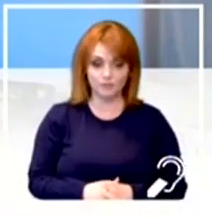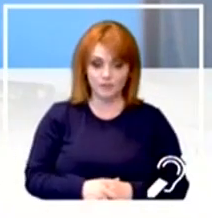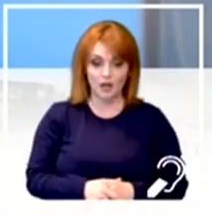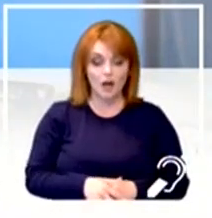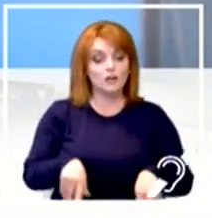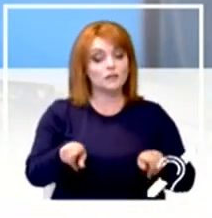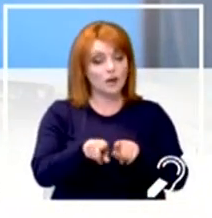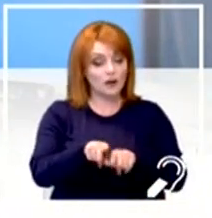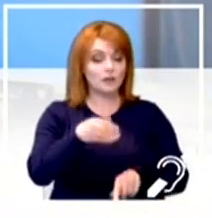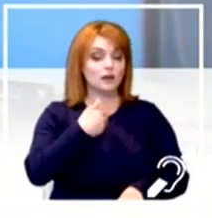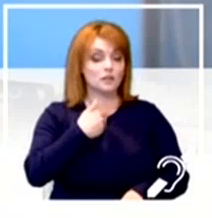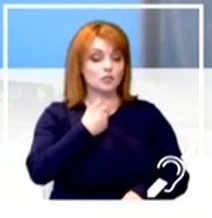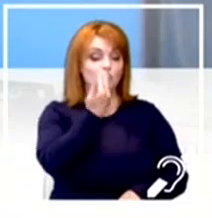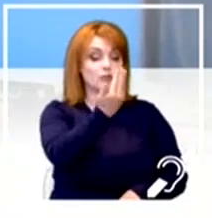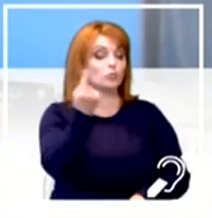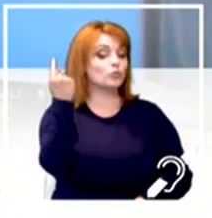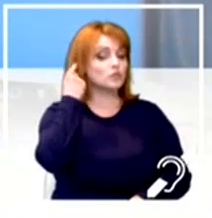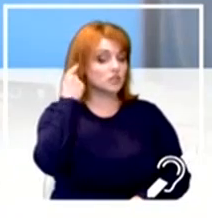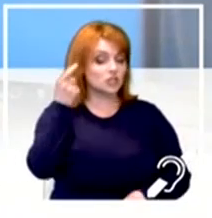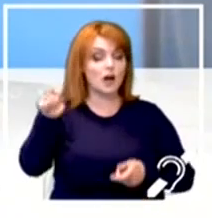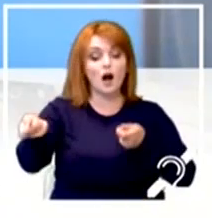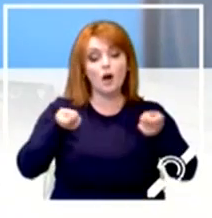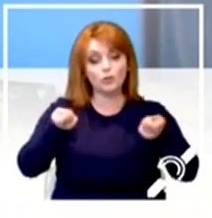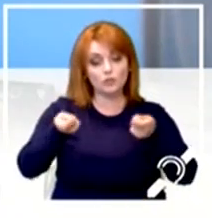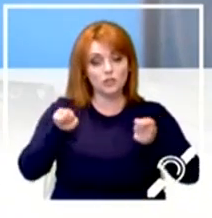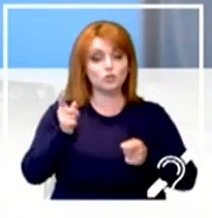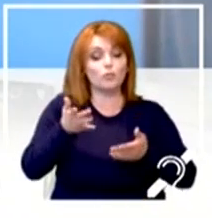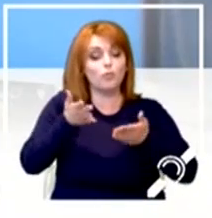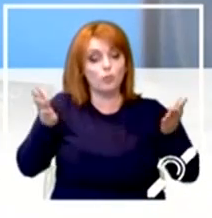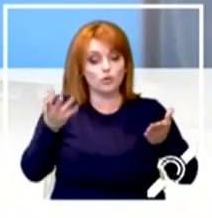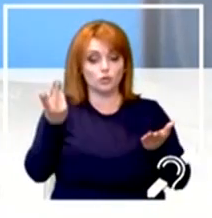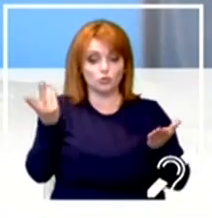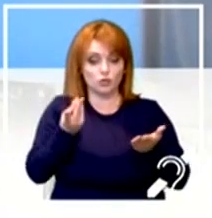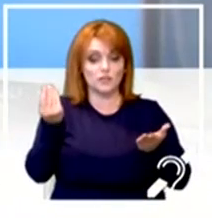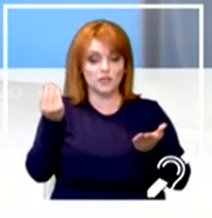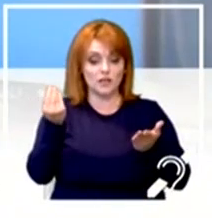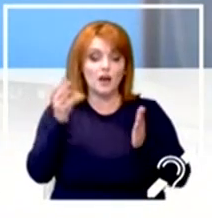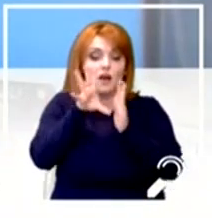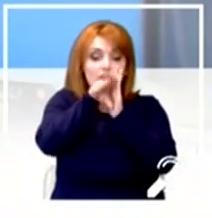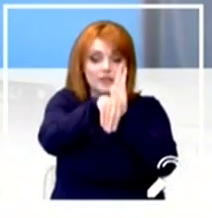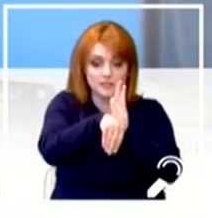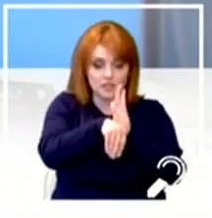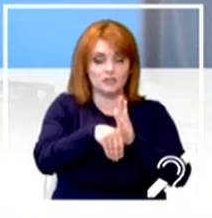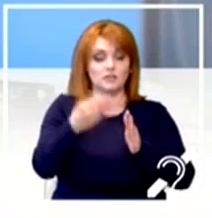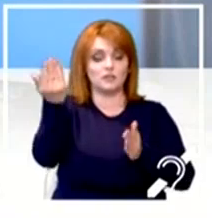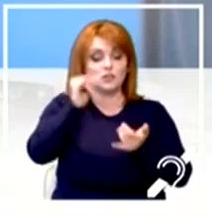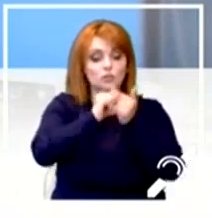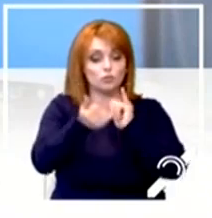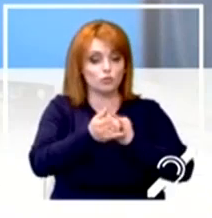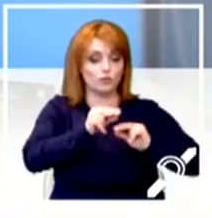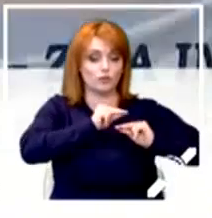spun că în acest fel vor să le reamintească autorităților să investească mai mult în condițiile de muncă ale salariaților.